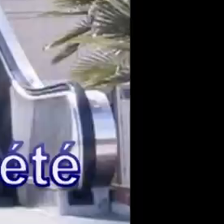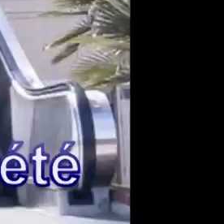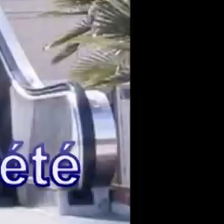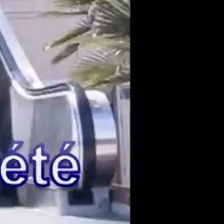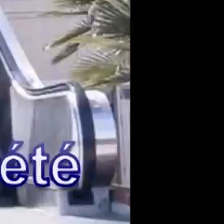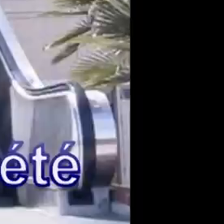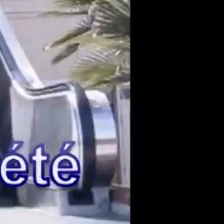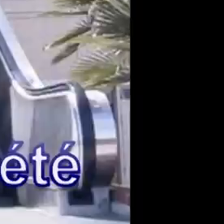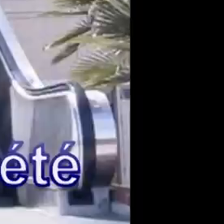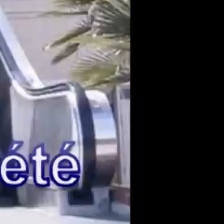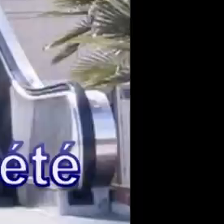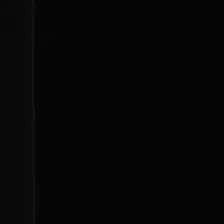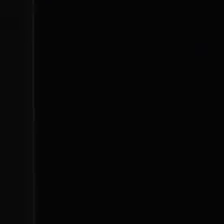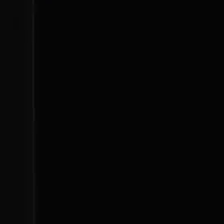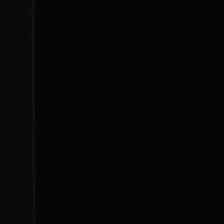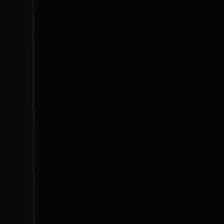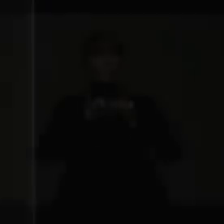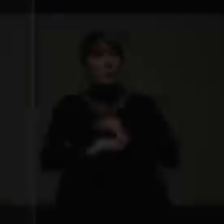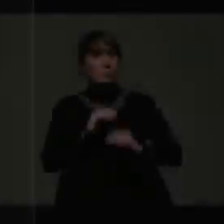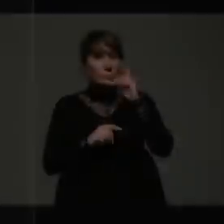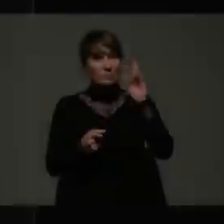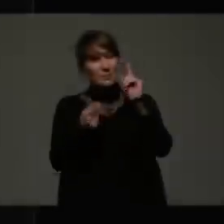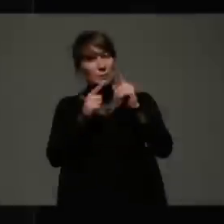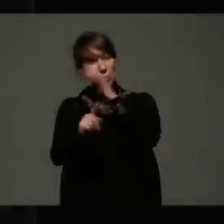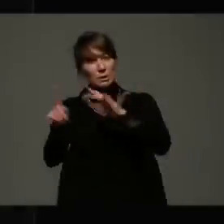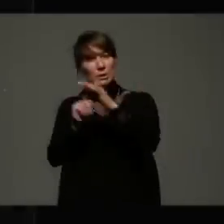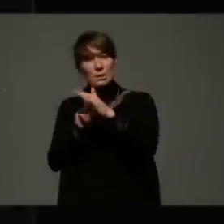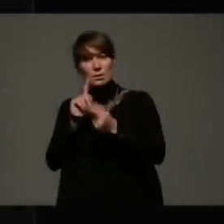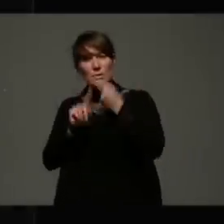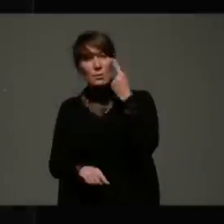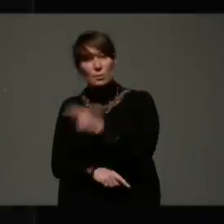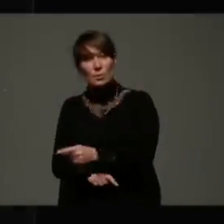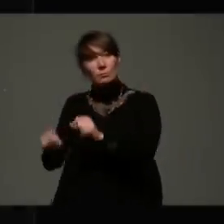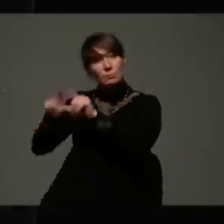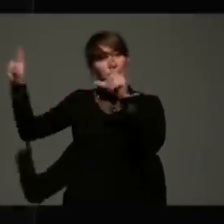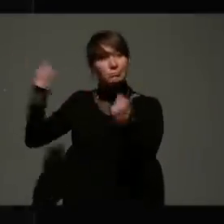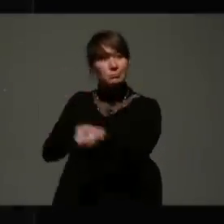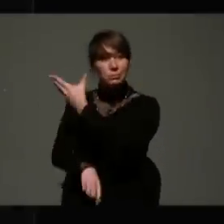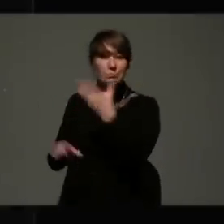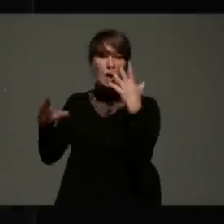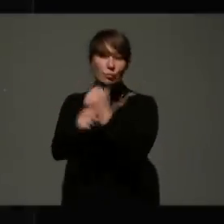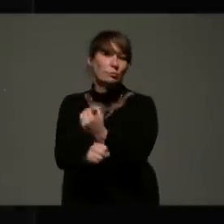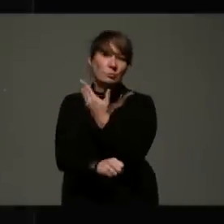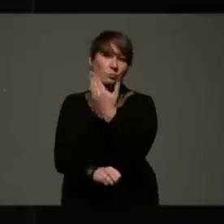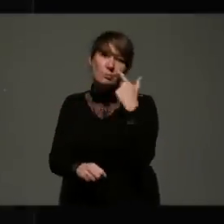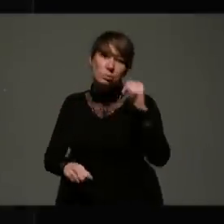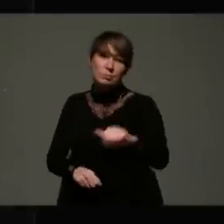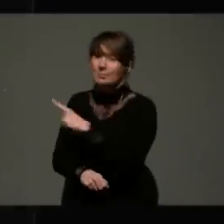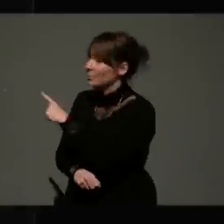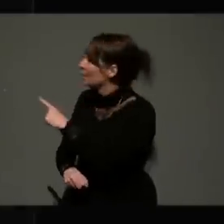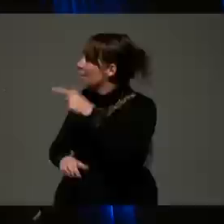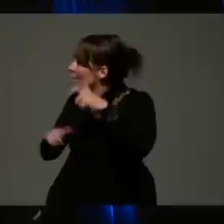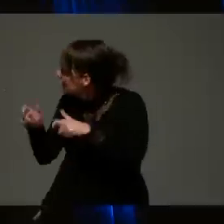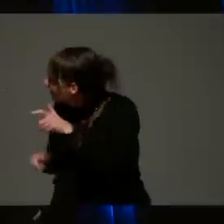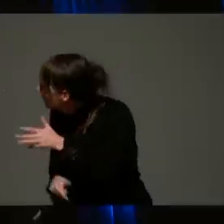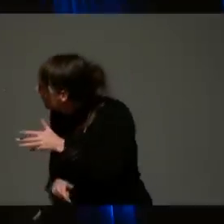est un problème de société, un vrai phénomène de société. Et cette diapositive, pour moi, résume tout. On voit des gens qui vont payer,